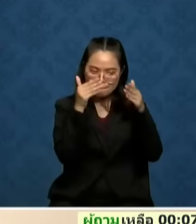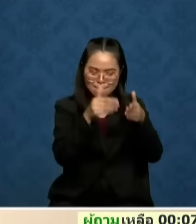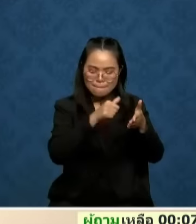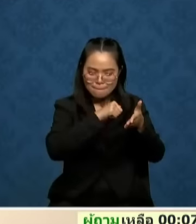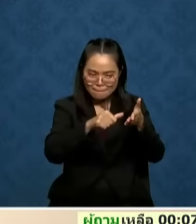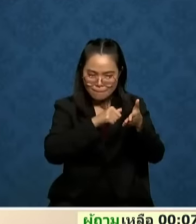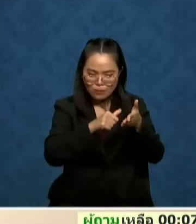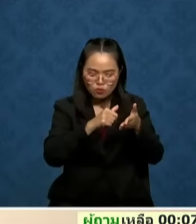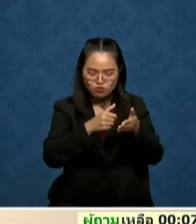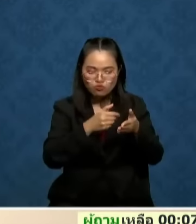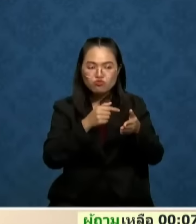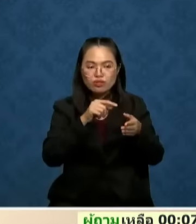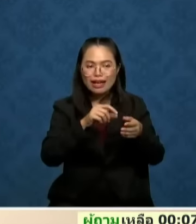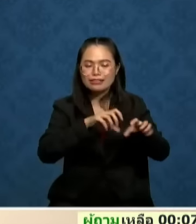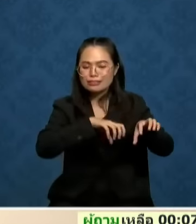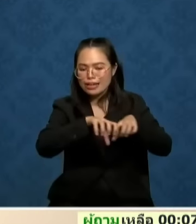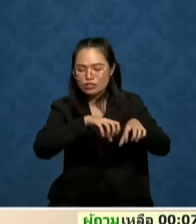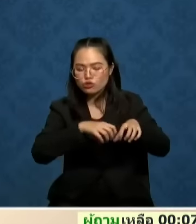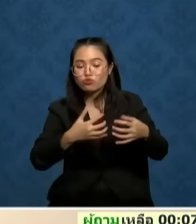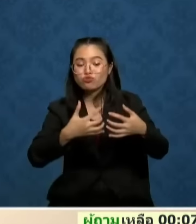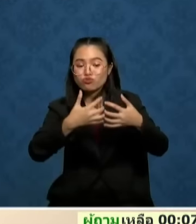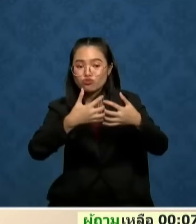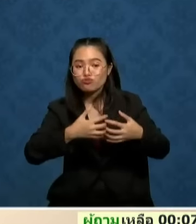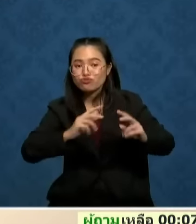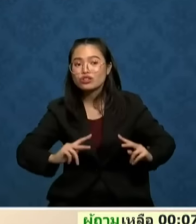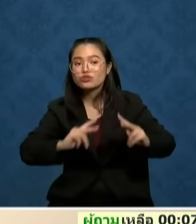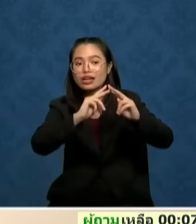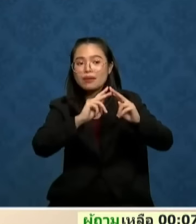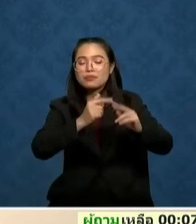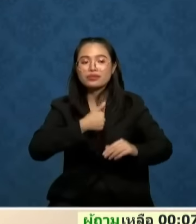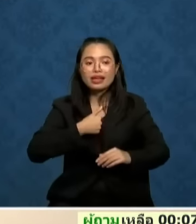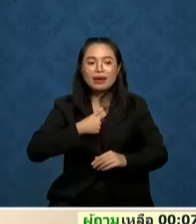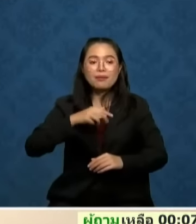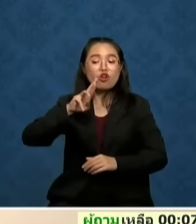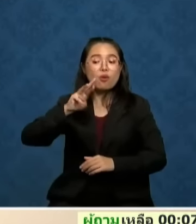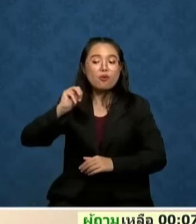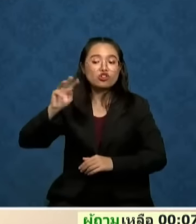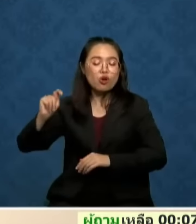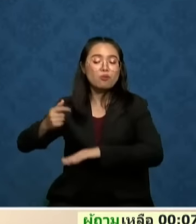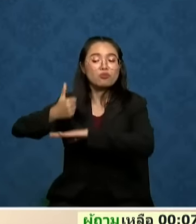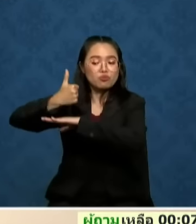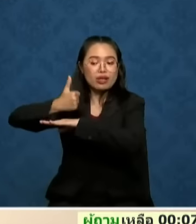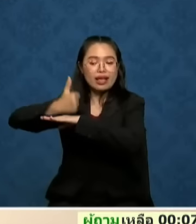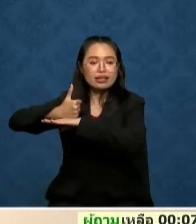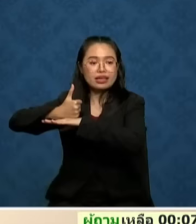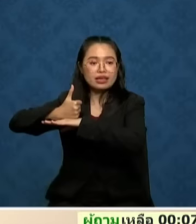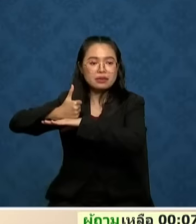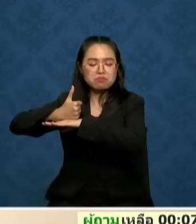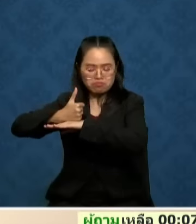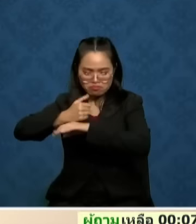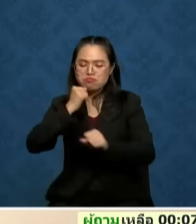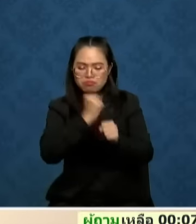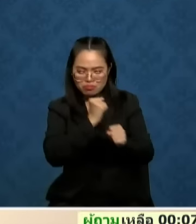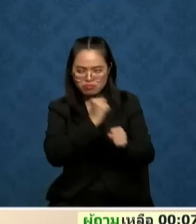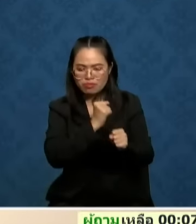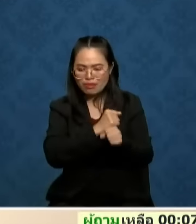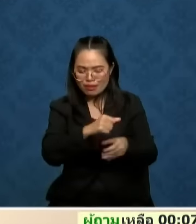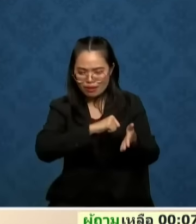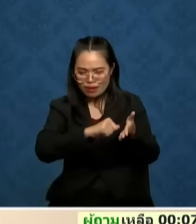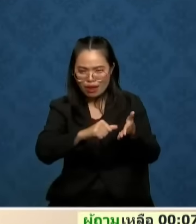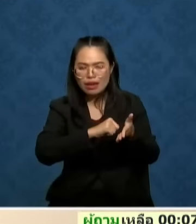ของการจัดการของเสียของกระทรวงอุตสาหกรรมโดยที่ดิฉันเองในฐานะรัฐมนตรีว่าการกระทรวงอุตสาหกรรมดิฉันไม่เคยหนีปัญหานะคะแ